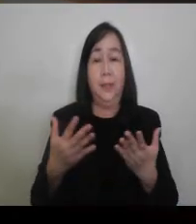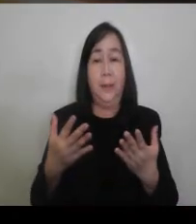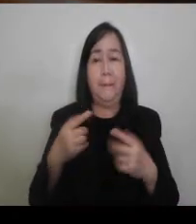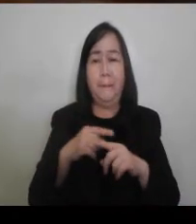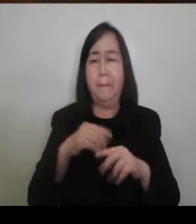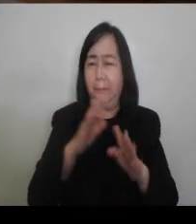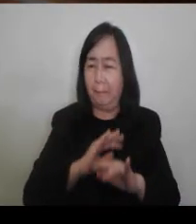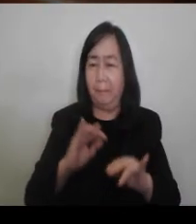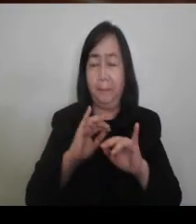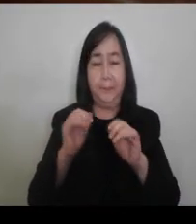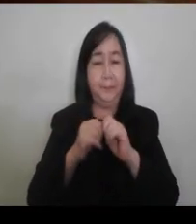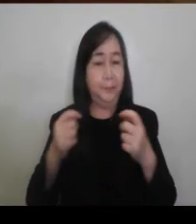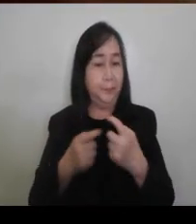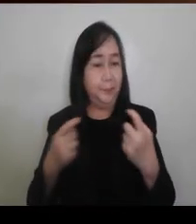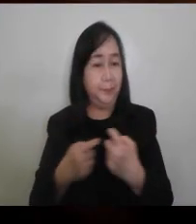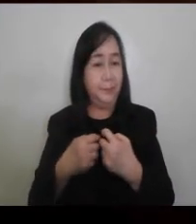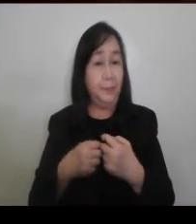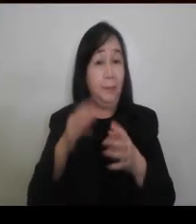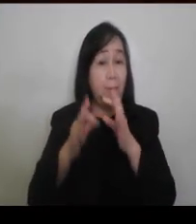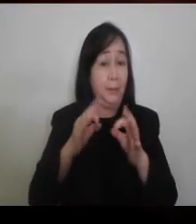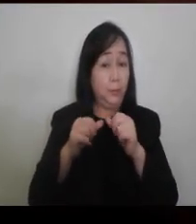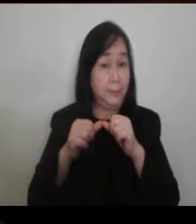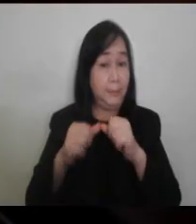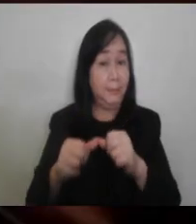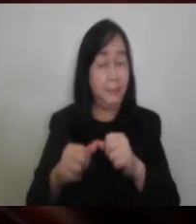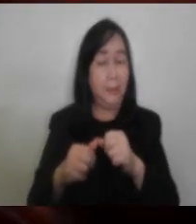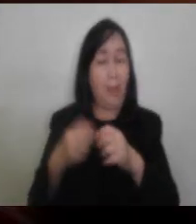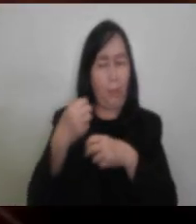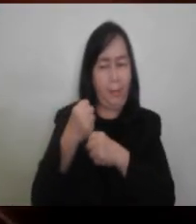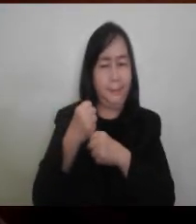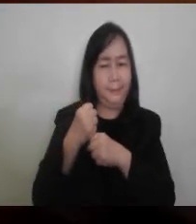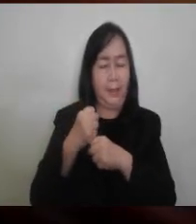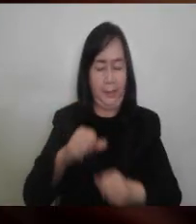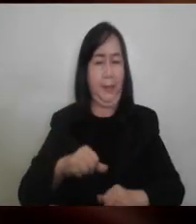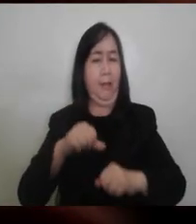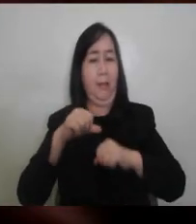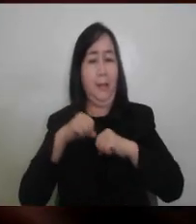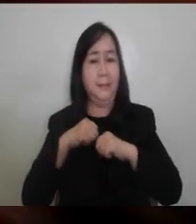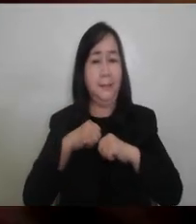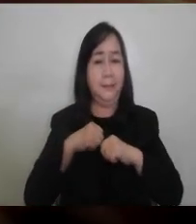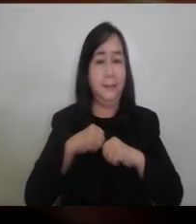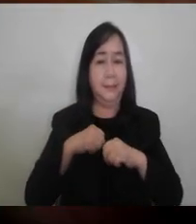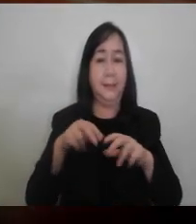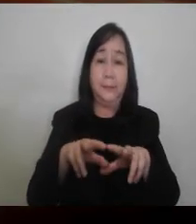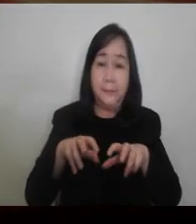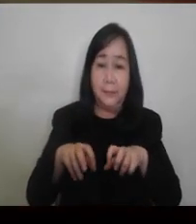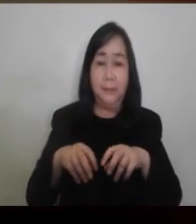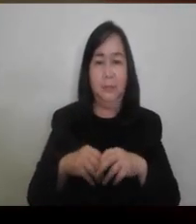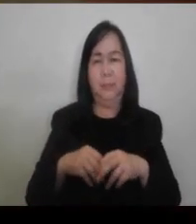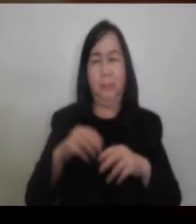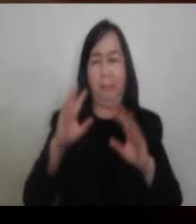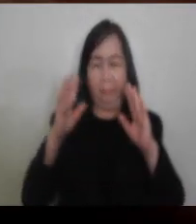na ito. Ganyan din ang kasalanan kapag patuloy nating pinanghahawakan ng kayabangan, kasakiman,